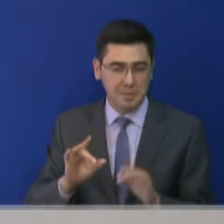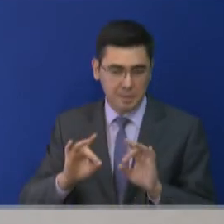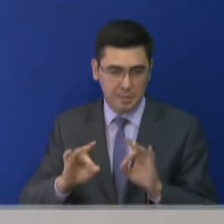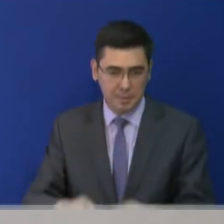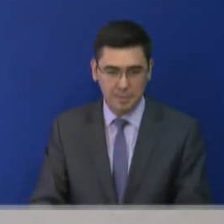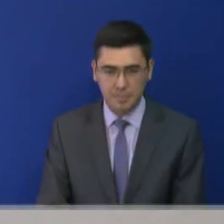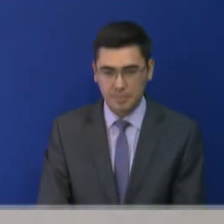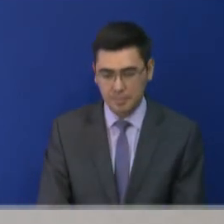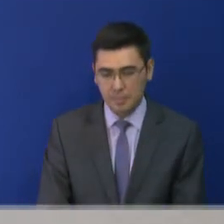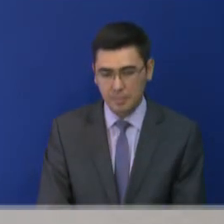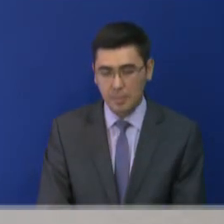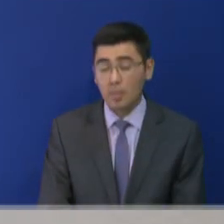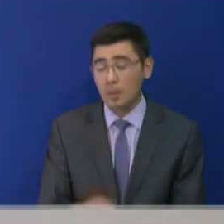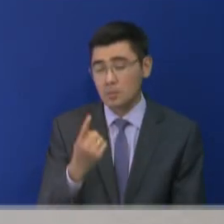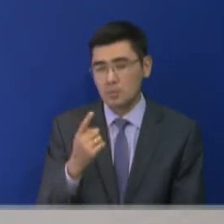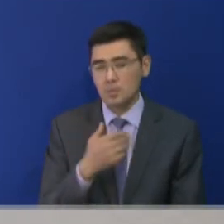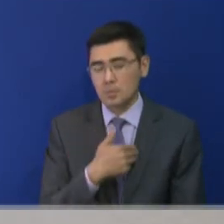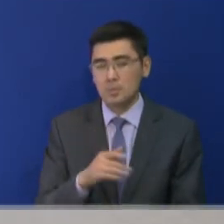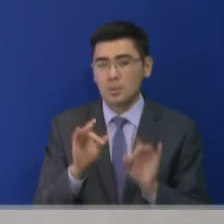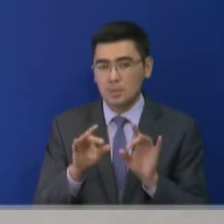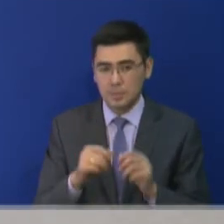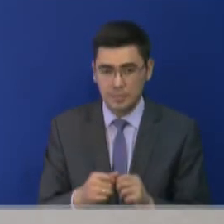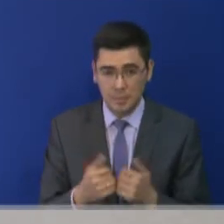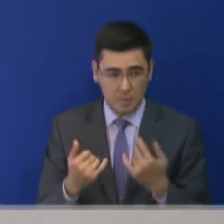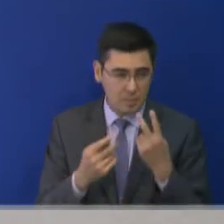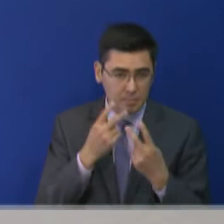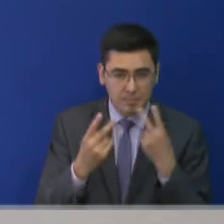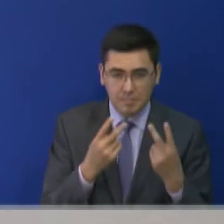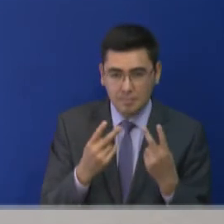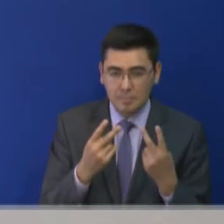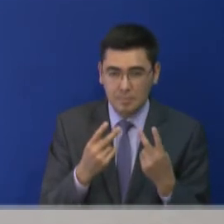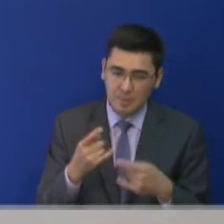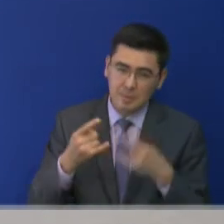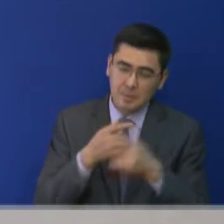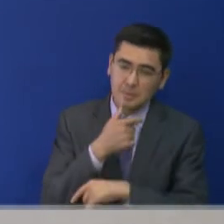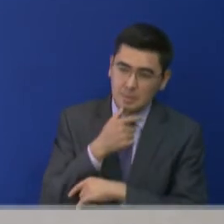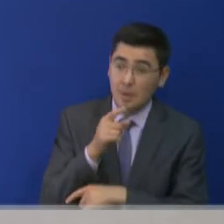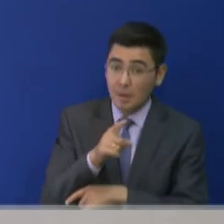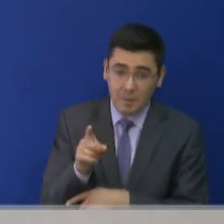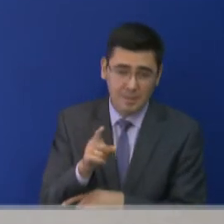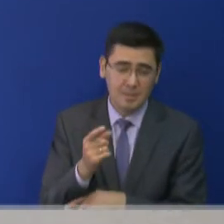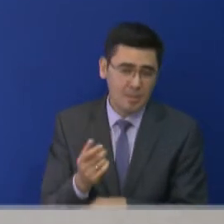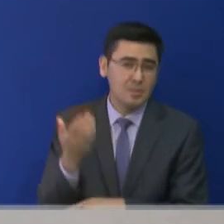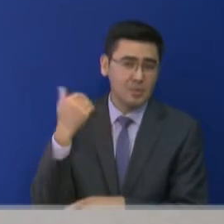сияқты. Бірақ нәрсе айтуға болады. Қазірге қарап отырамыз, қазірде көріп отырамыз өзіміздің бауырларымызға,